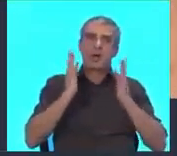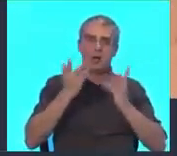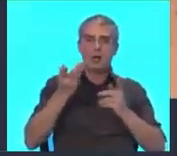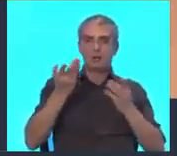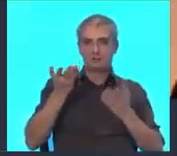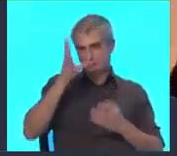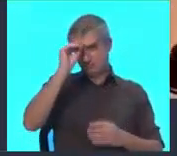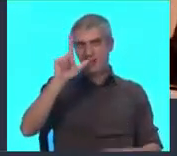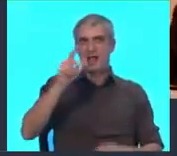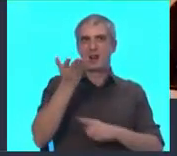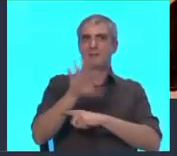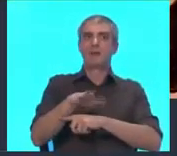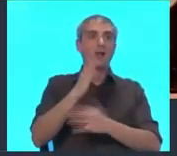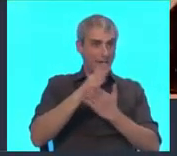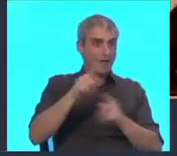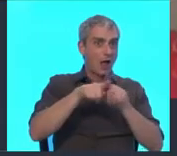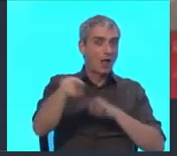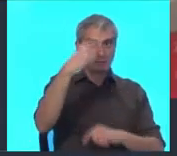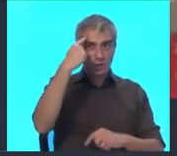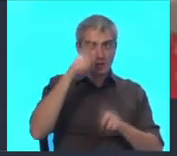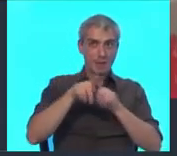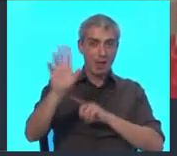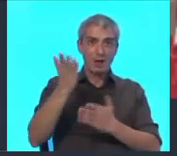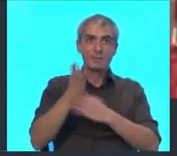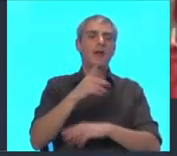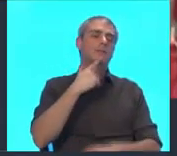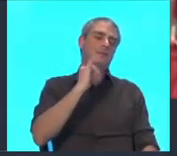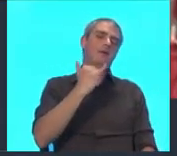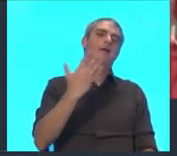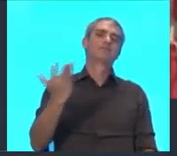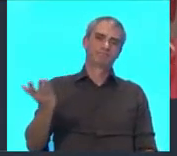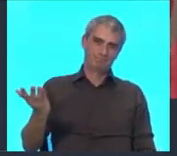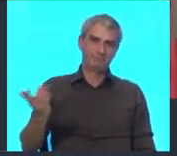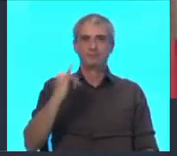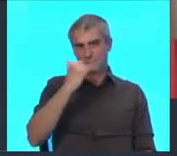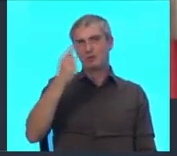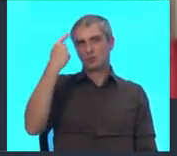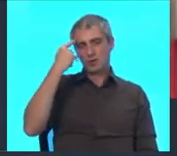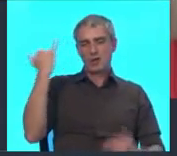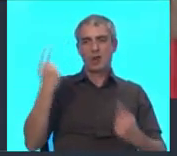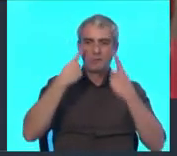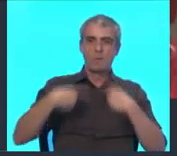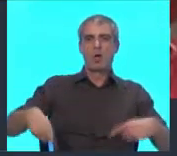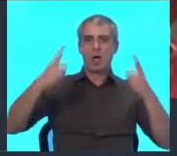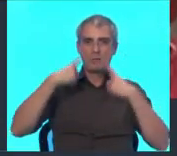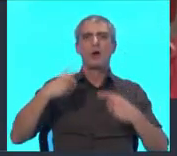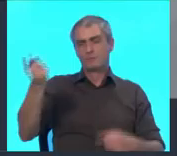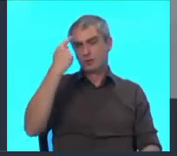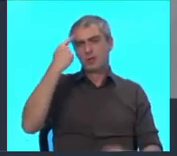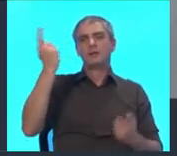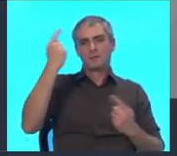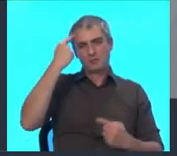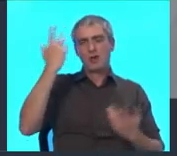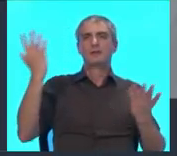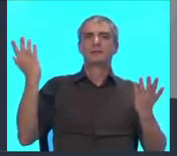ליאל. כבר יודעים האחים שהם יבדו את אח שלהם? כן, הוא יודע, הוא בוכה כל הזמן. הם יודעים.